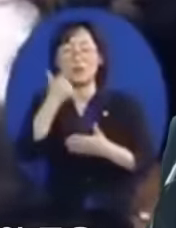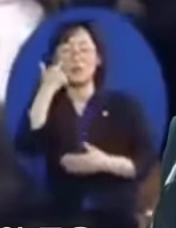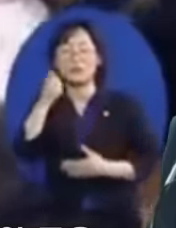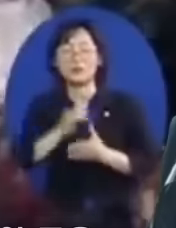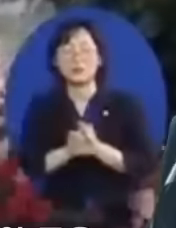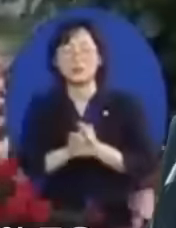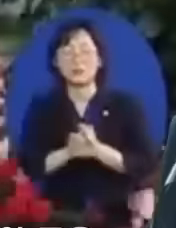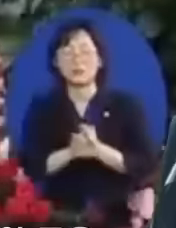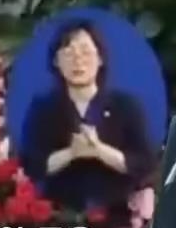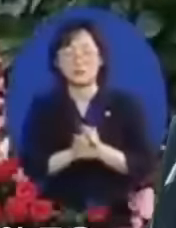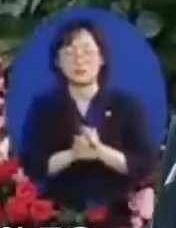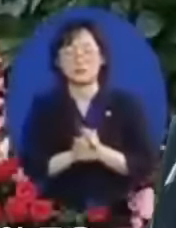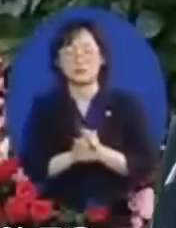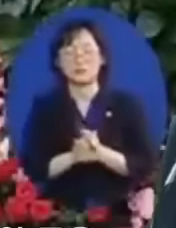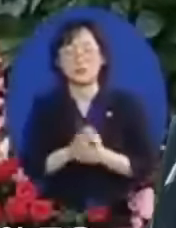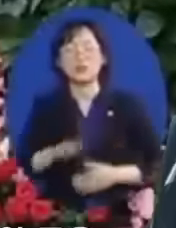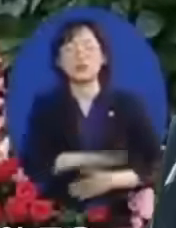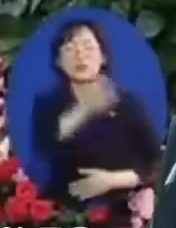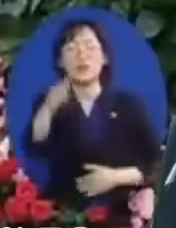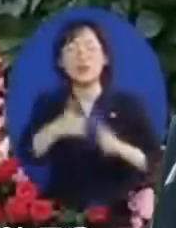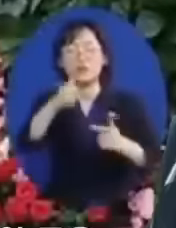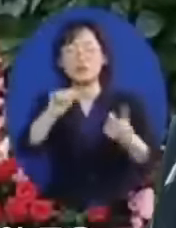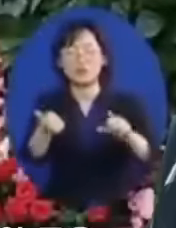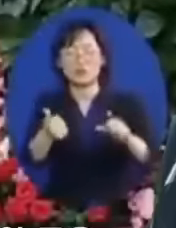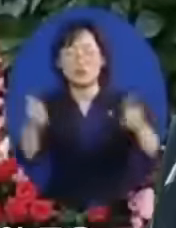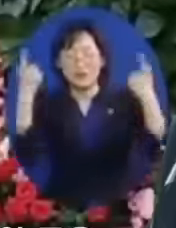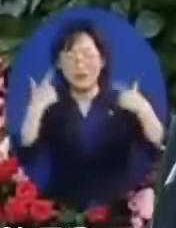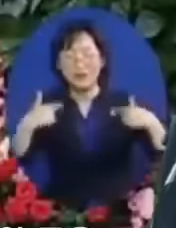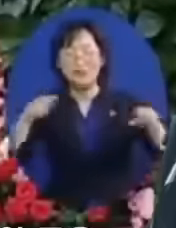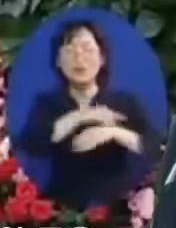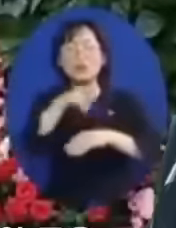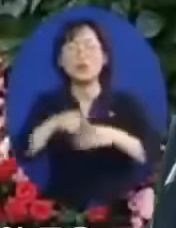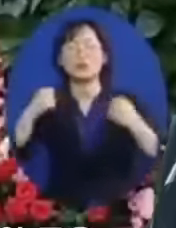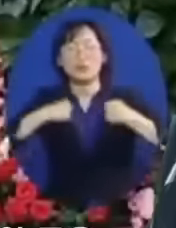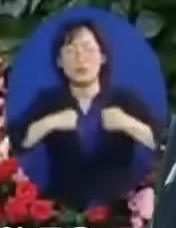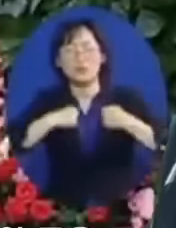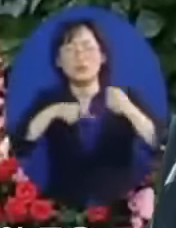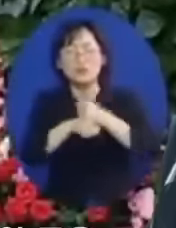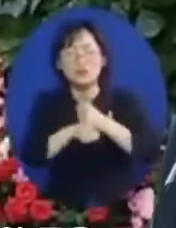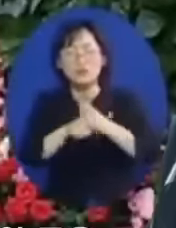아버지여, 우리가 예수의 죽음을 항상 몸에 짊어지면